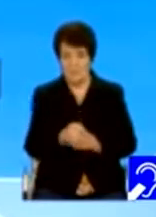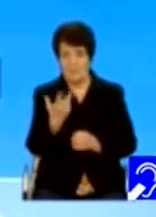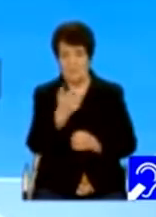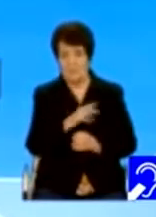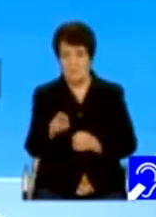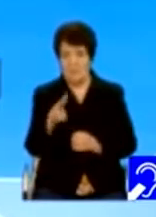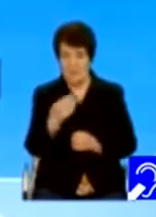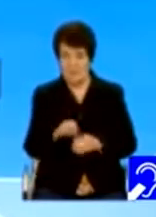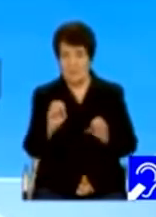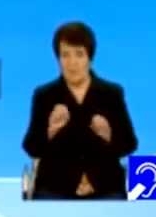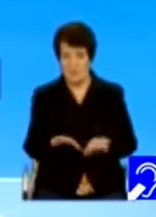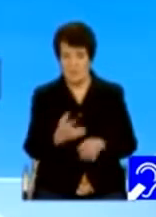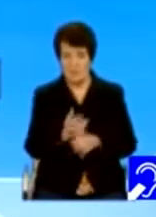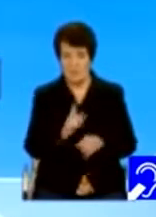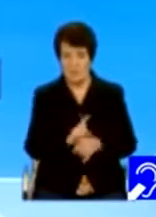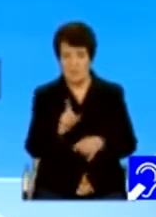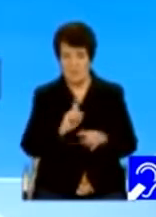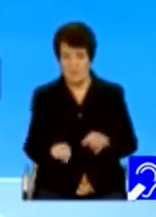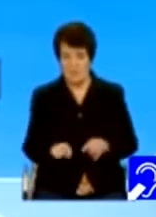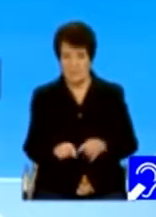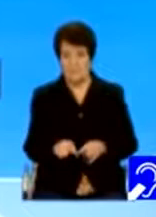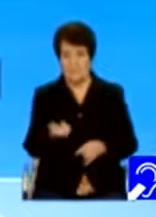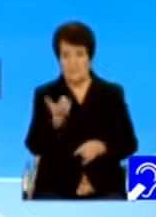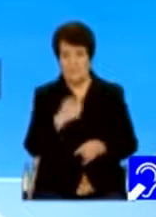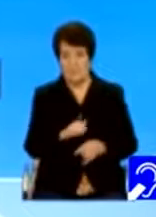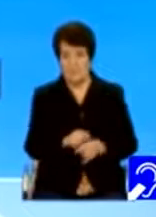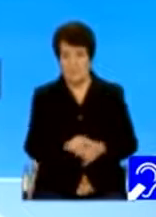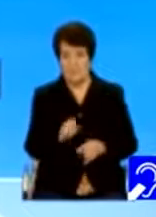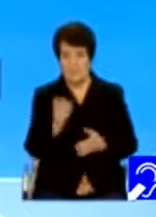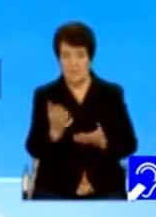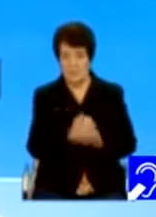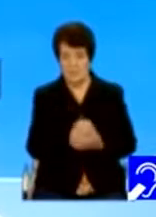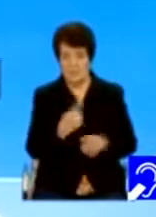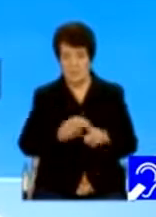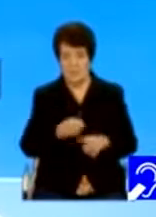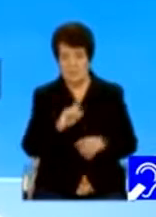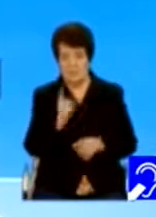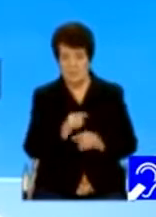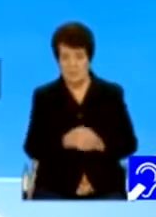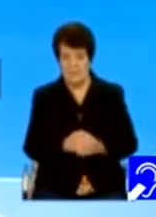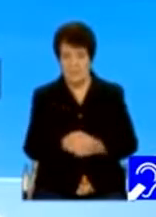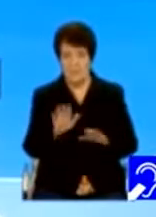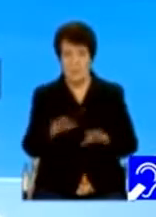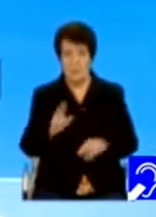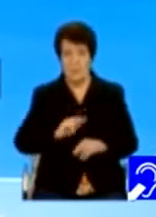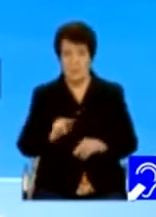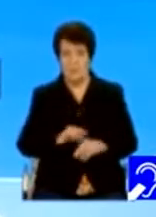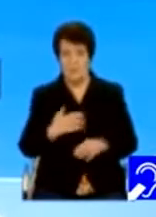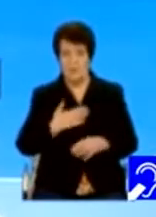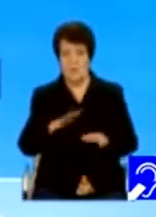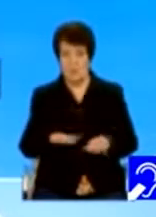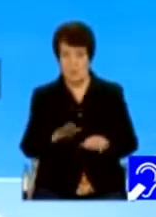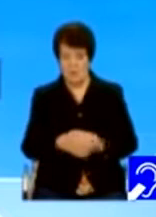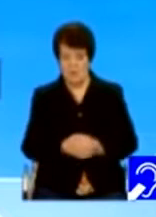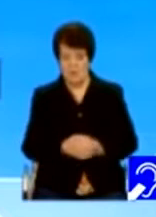de lei, ar fi o soluție foarte rapidă și inteligentă pe care putem să o obținem într-o jumătate de an. Doi, locuri de muncă bine plătite la noi acasă. Eu am